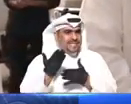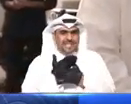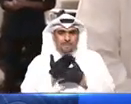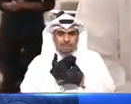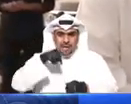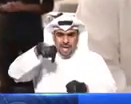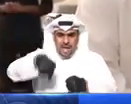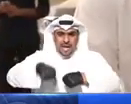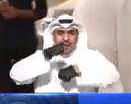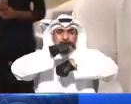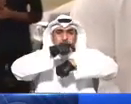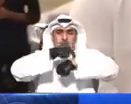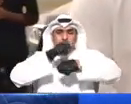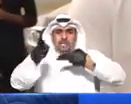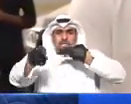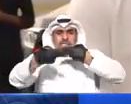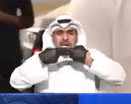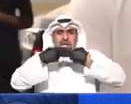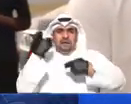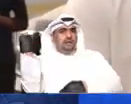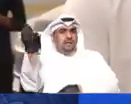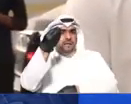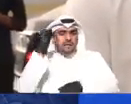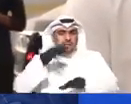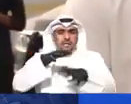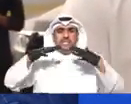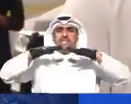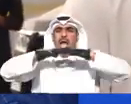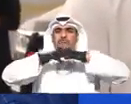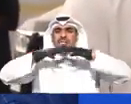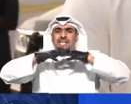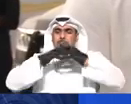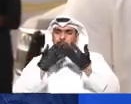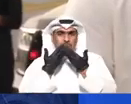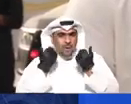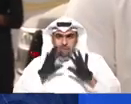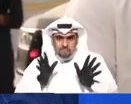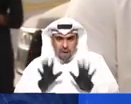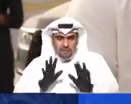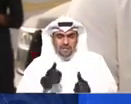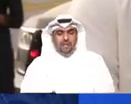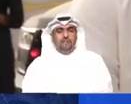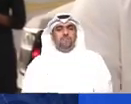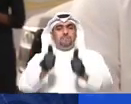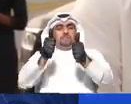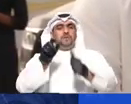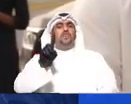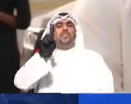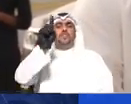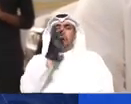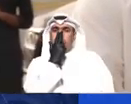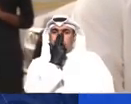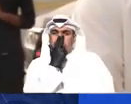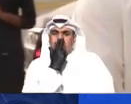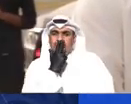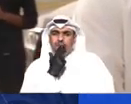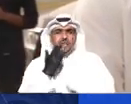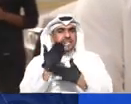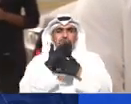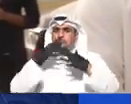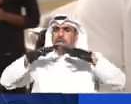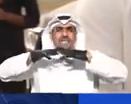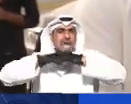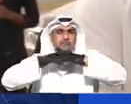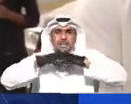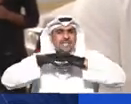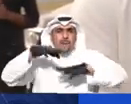وأيضا أعمق اليوم، يعني الاستغلال في هذا التوقيت يمكن راح يكون إن شاء الله نتائجه كبيرة بالنسبة لمحافظة الفروانية وأيضا قياسا